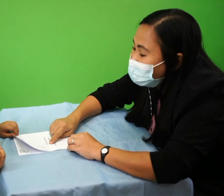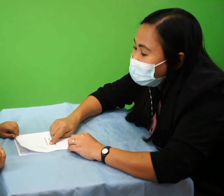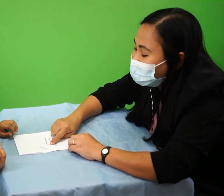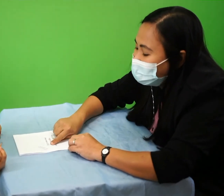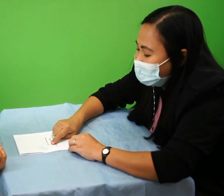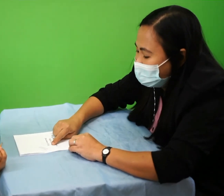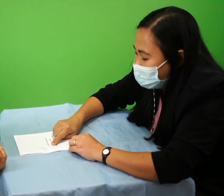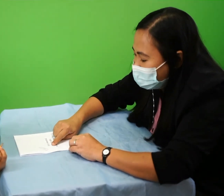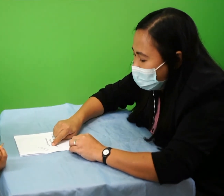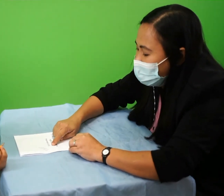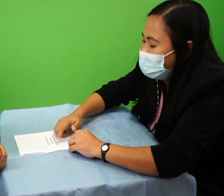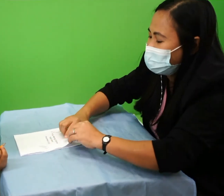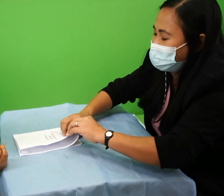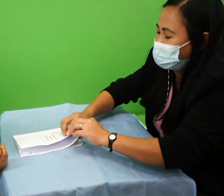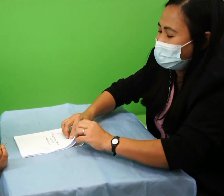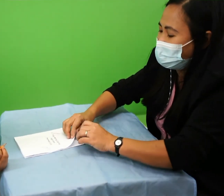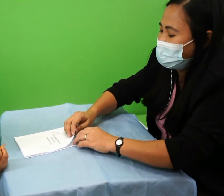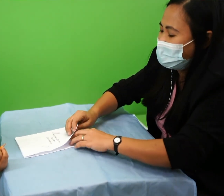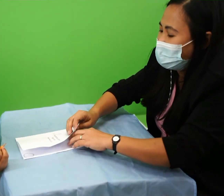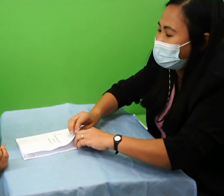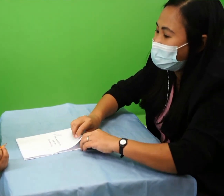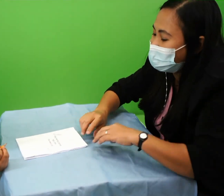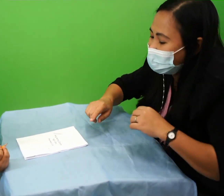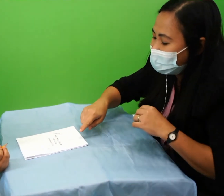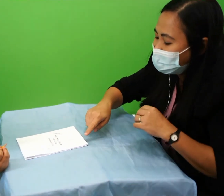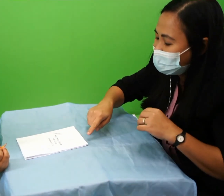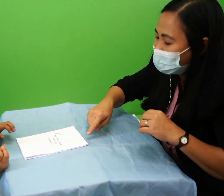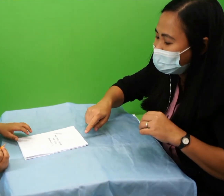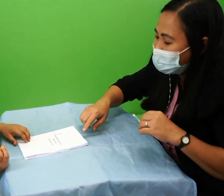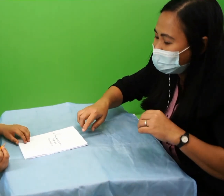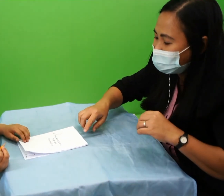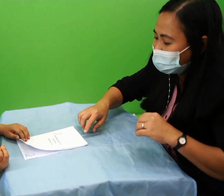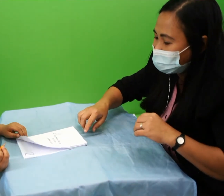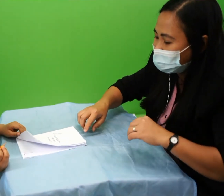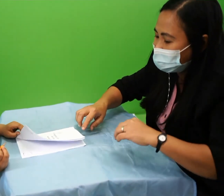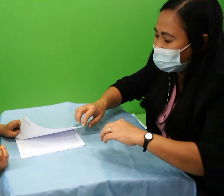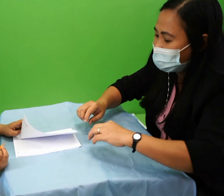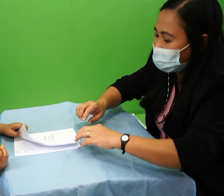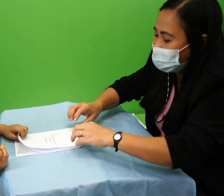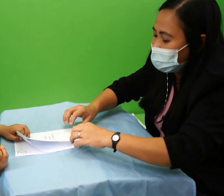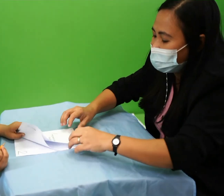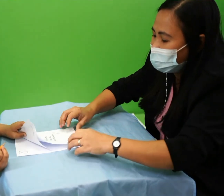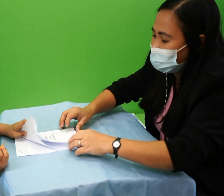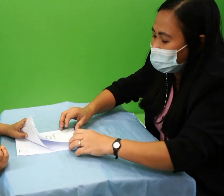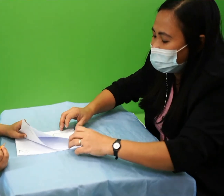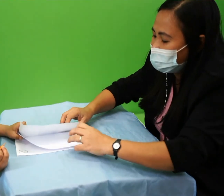0 hangtod 5. Okay. Atong abrihan, abrihan mo libro.